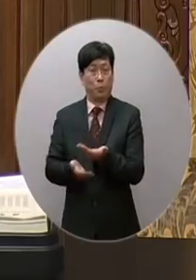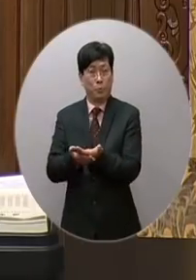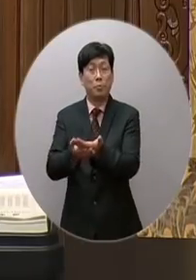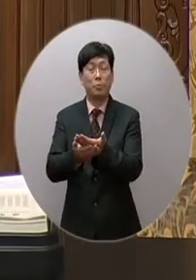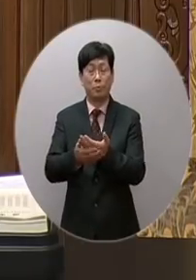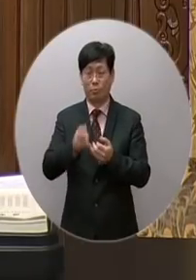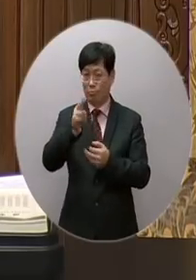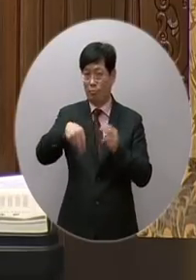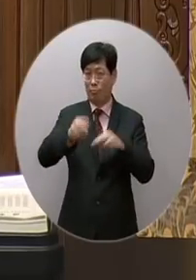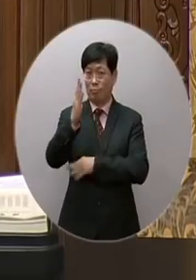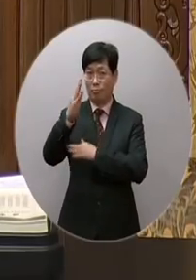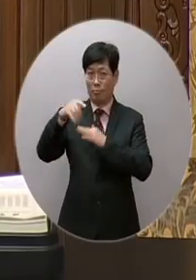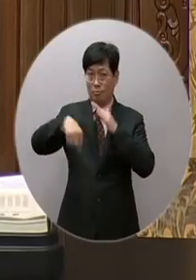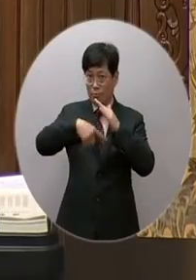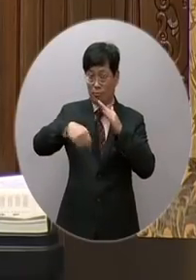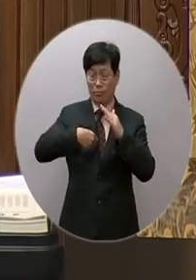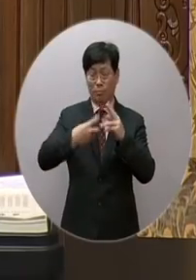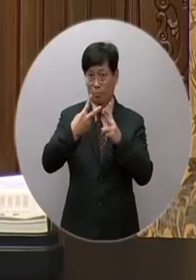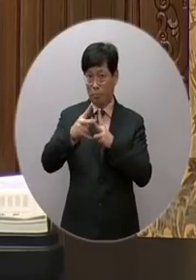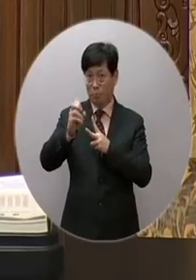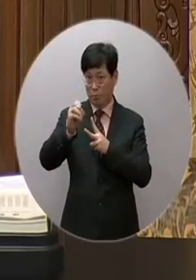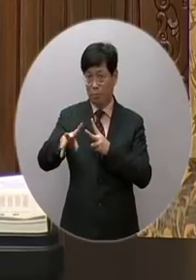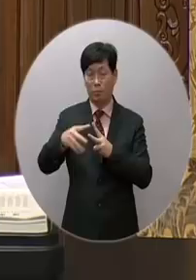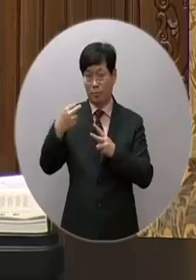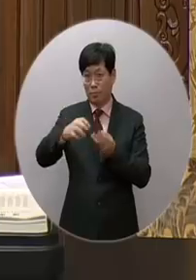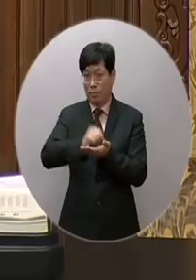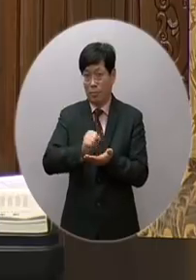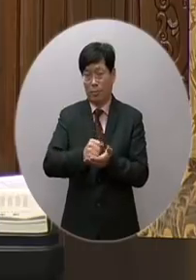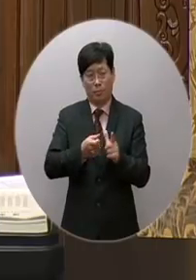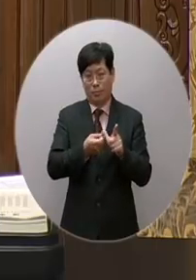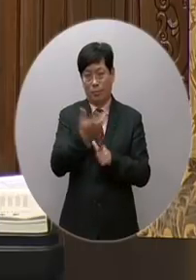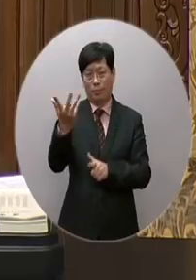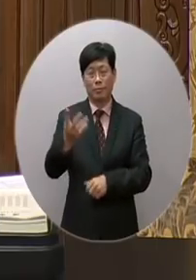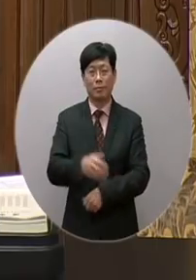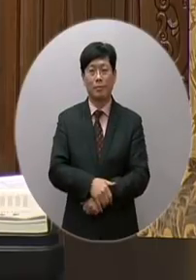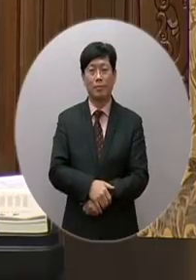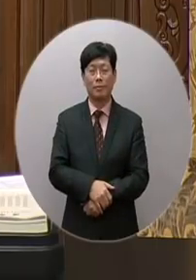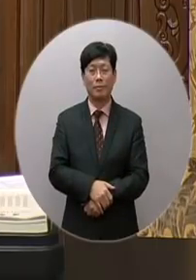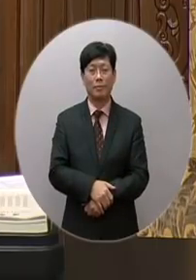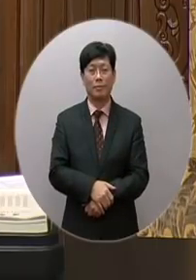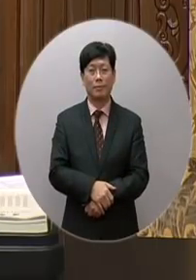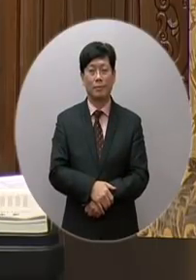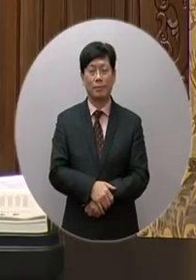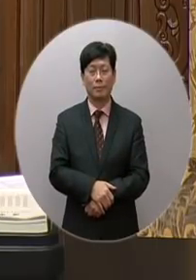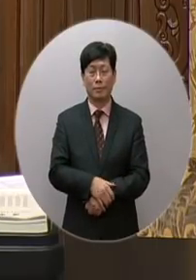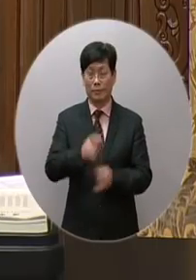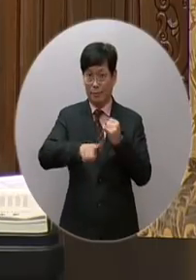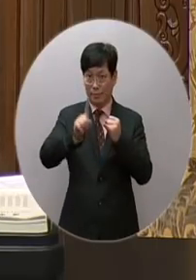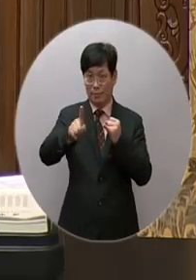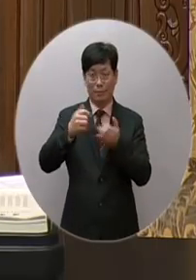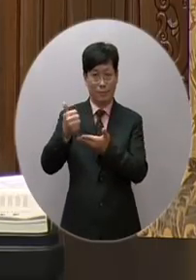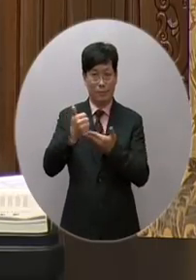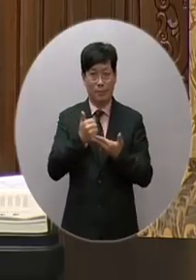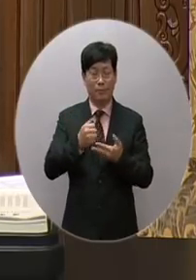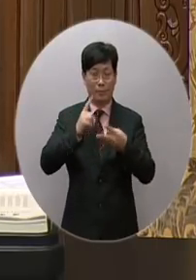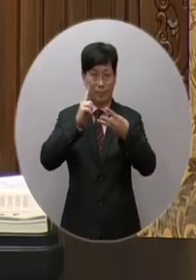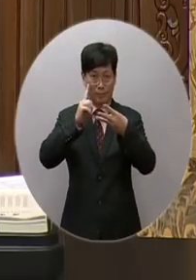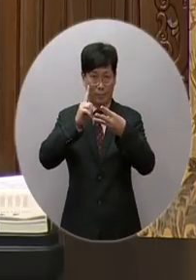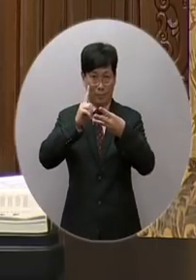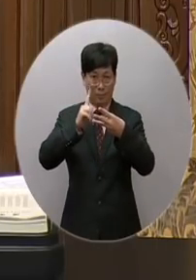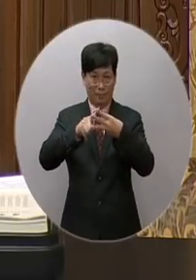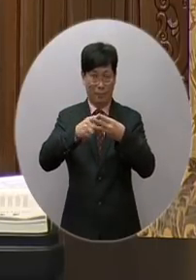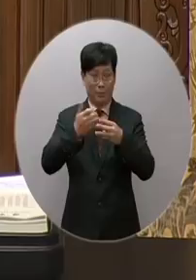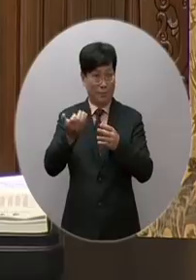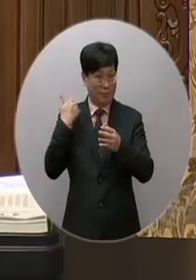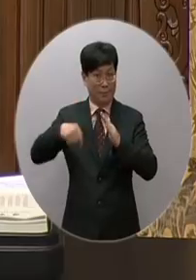请行政院书面答复并列入记录，刊登公报。最后一位，我们请王